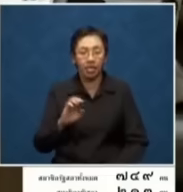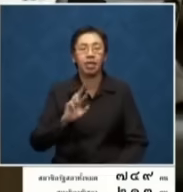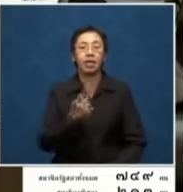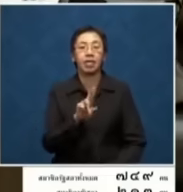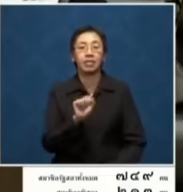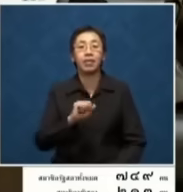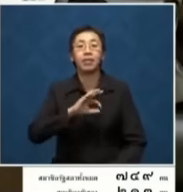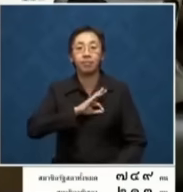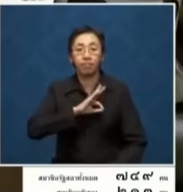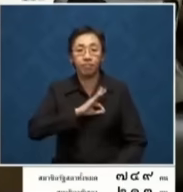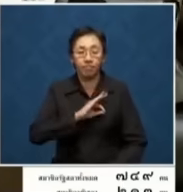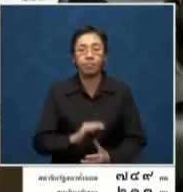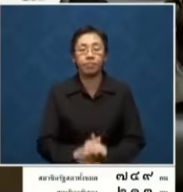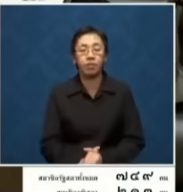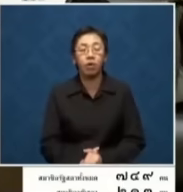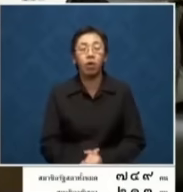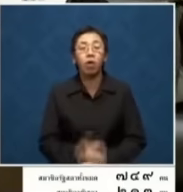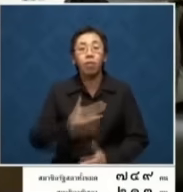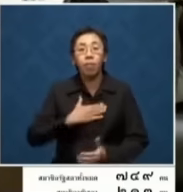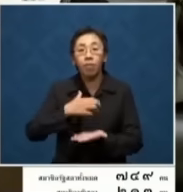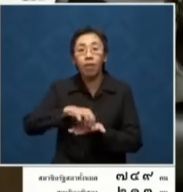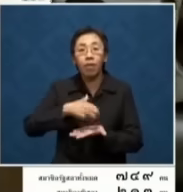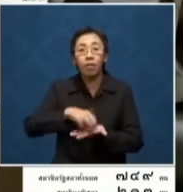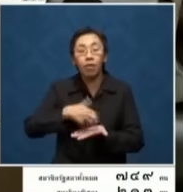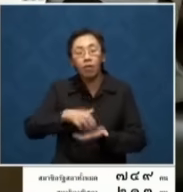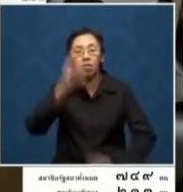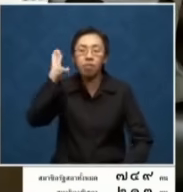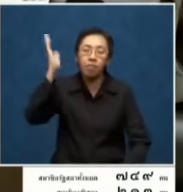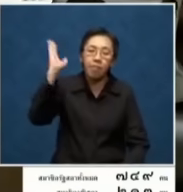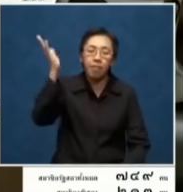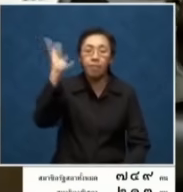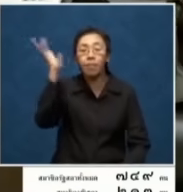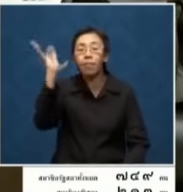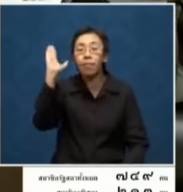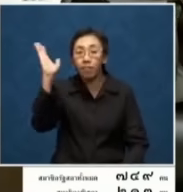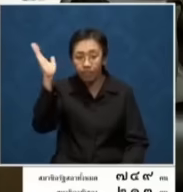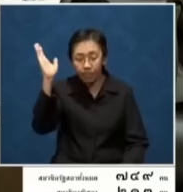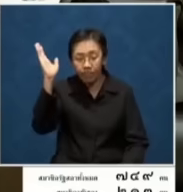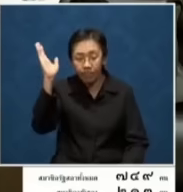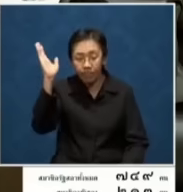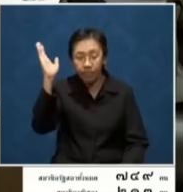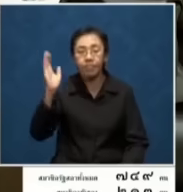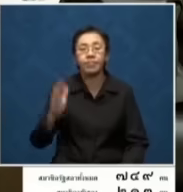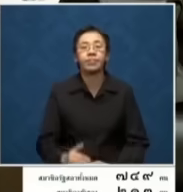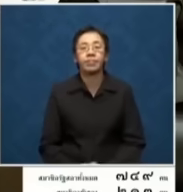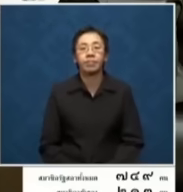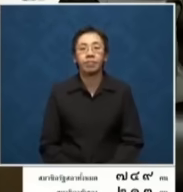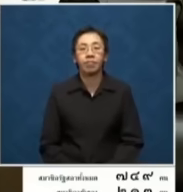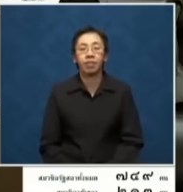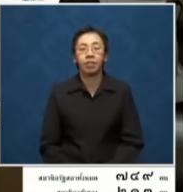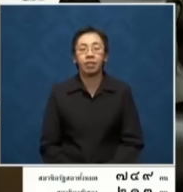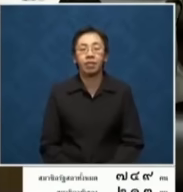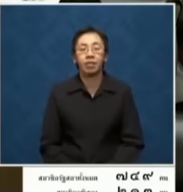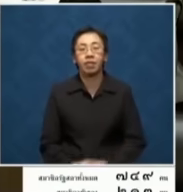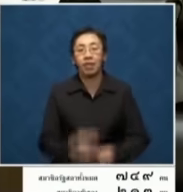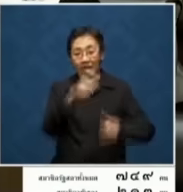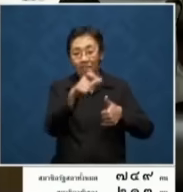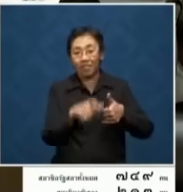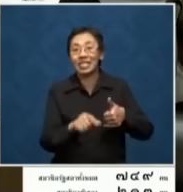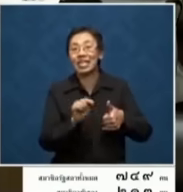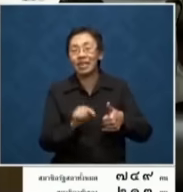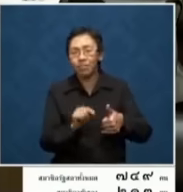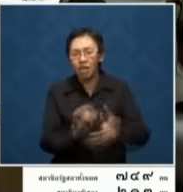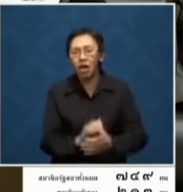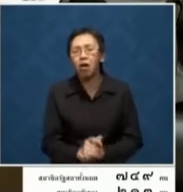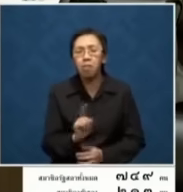ที่ผมได้กราบเรียนที่ประชุมไปครับว่าในส่วนพฤติกรรมที่เกิดขึ้นที่